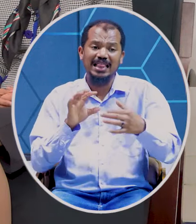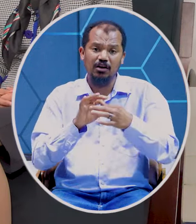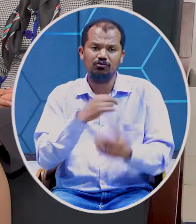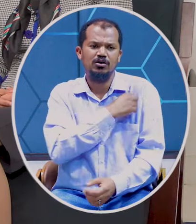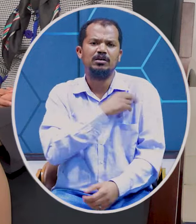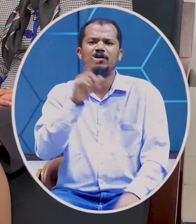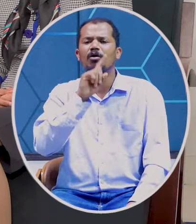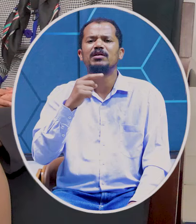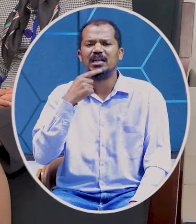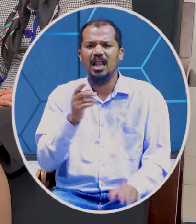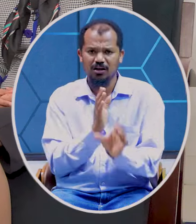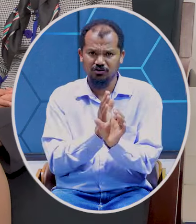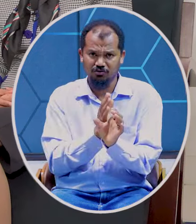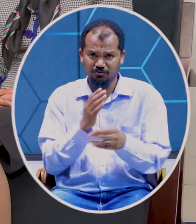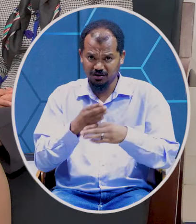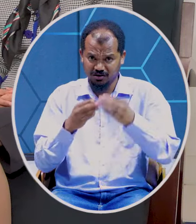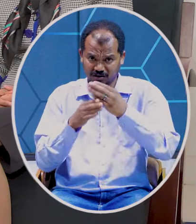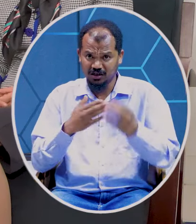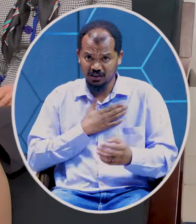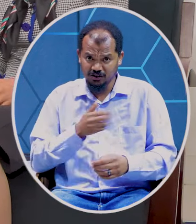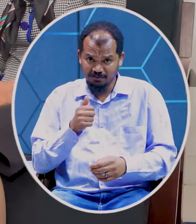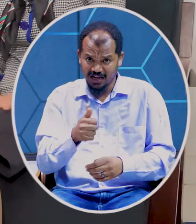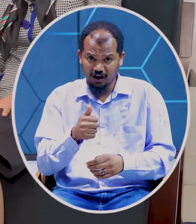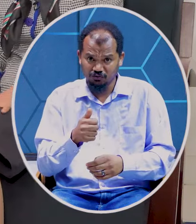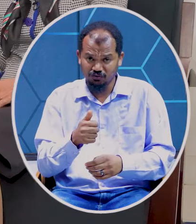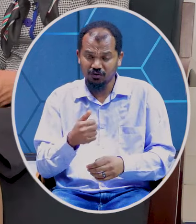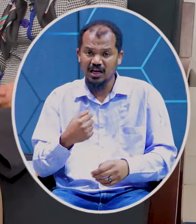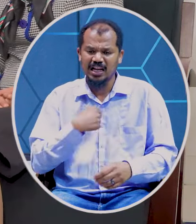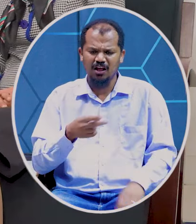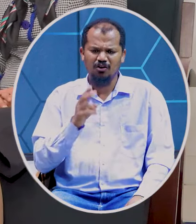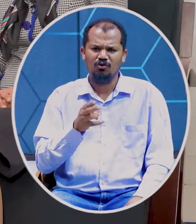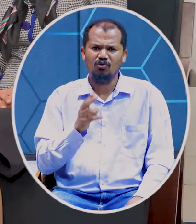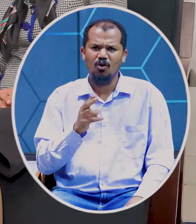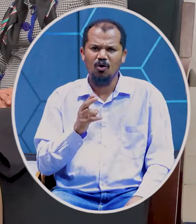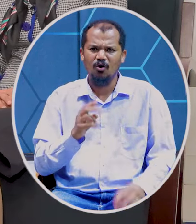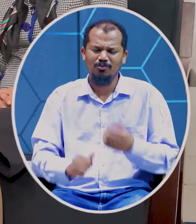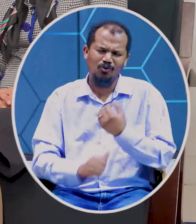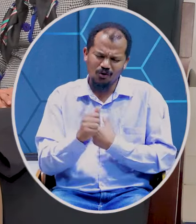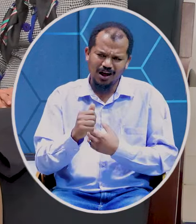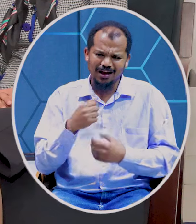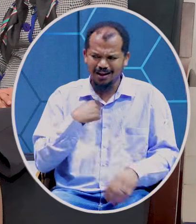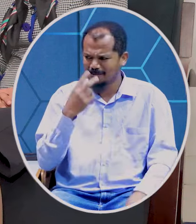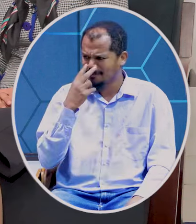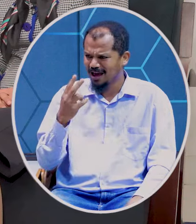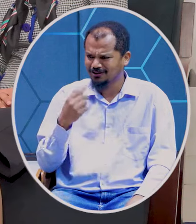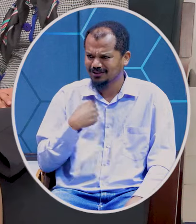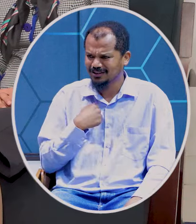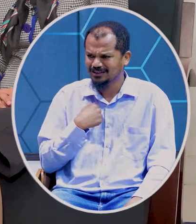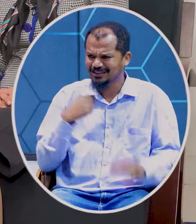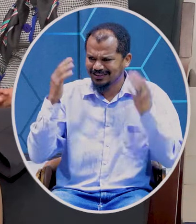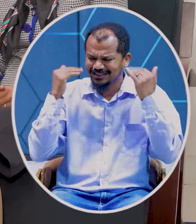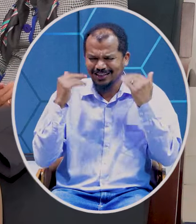ተያይዞ ህክምናው ምን ይላል? አሁን የፐርሰናል ቦና ደረጃችን በራሱ እኔ ቶሎ መጎዳ ከሆነ በማያቸው